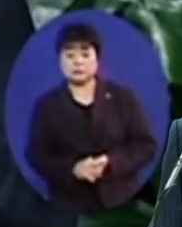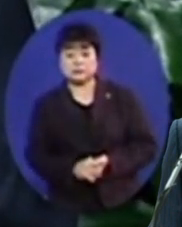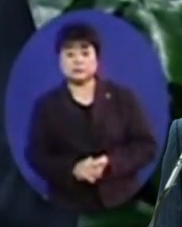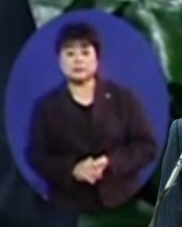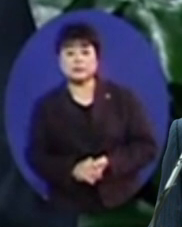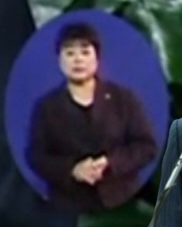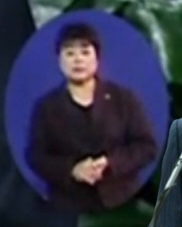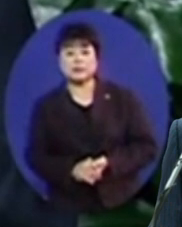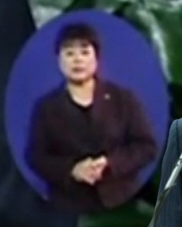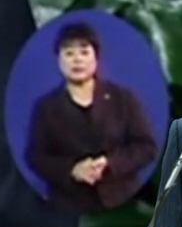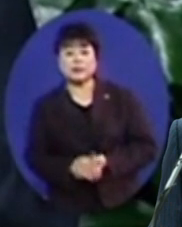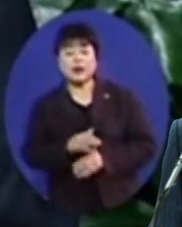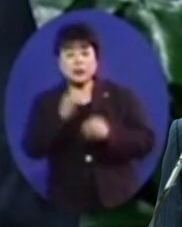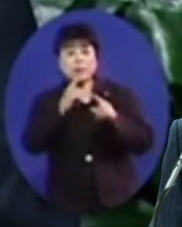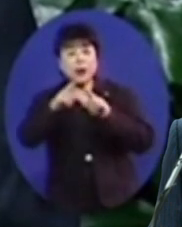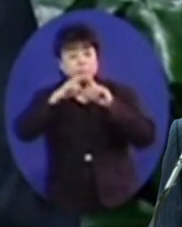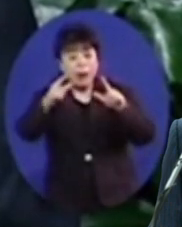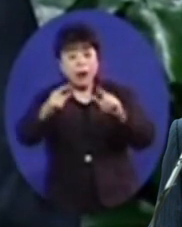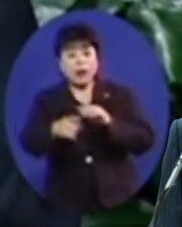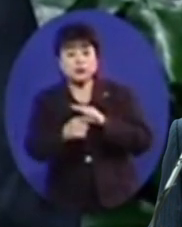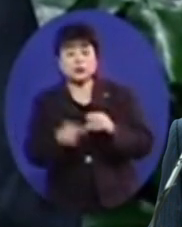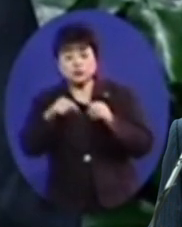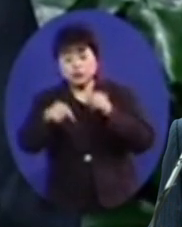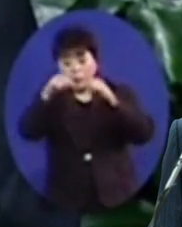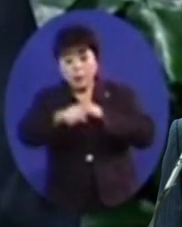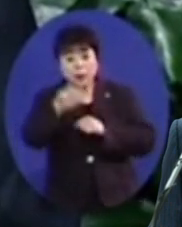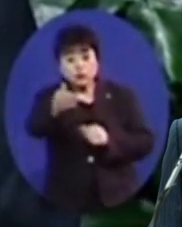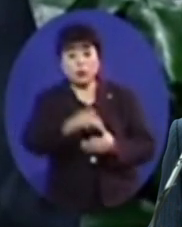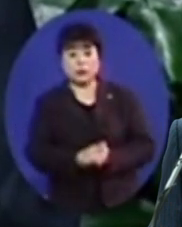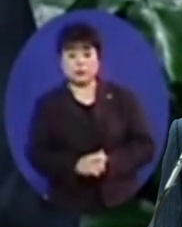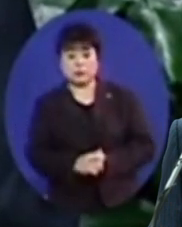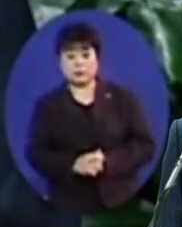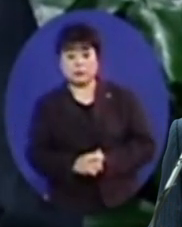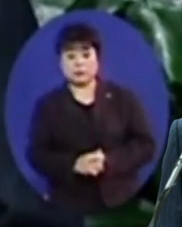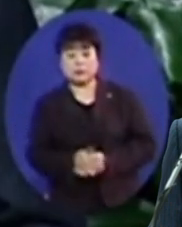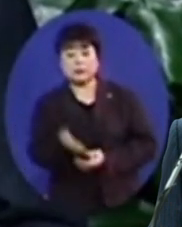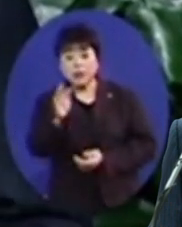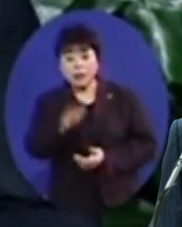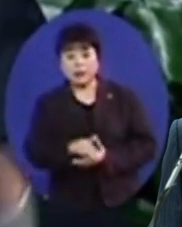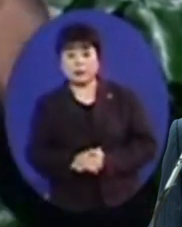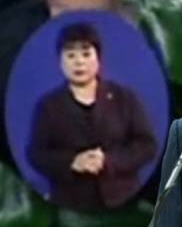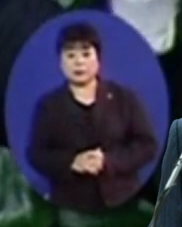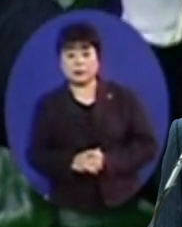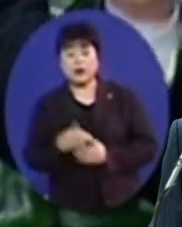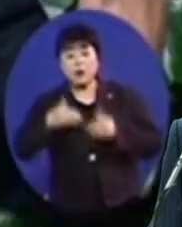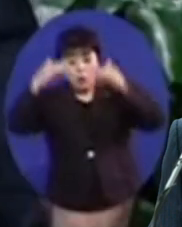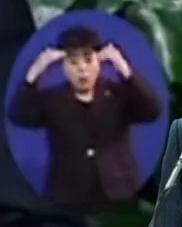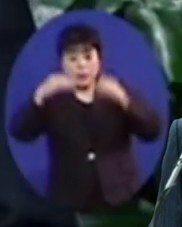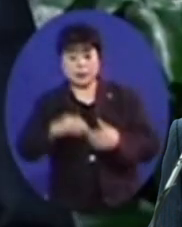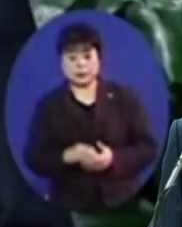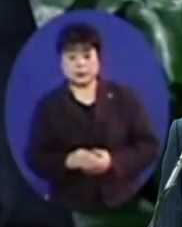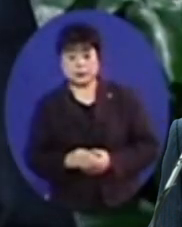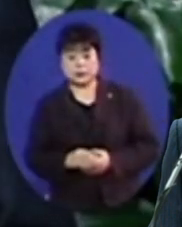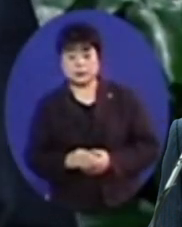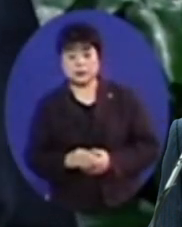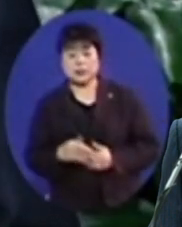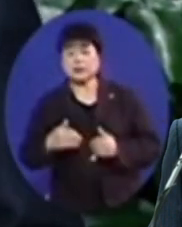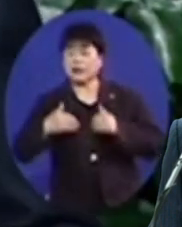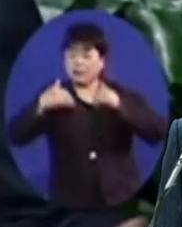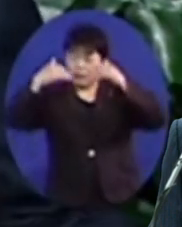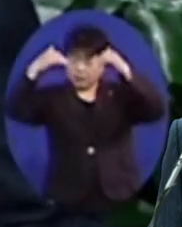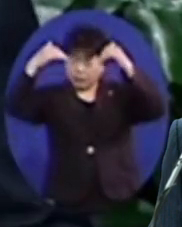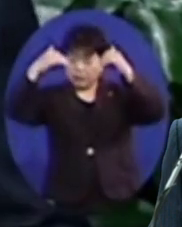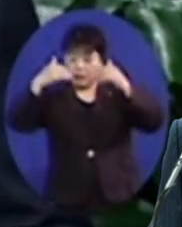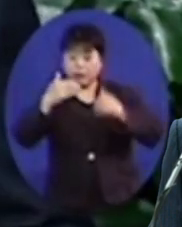허풍쟁이지만은 도둑질하고 죽이고 멸망시키는 일을 합니다. 골리앗은 키가 크고